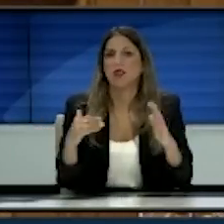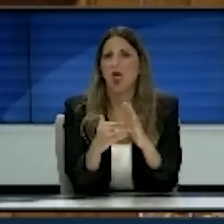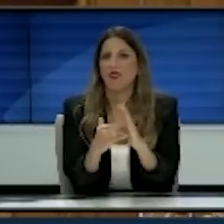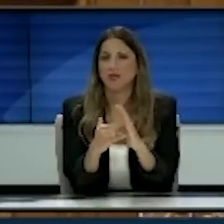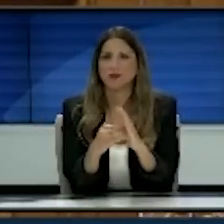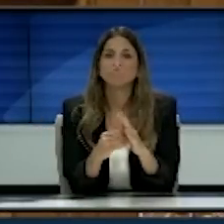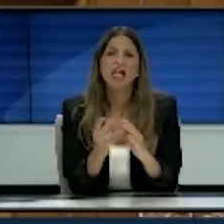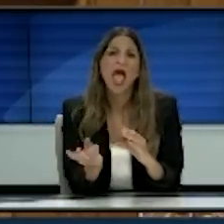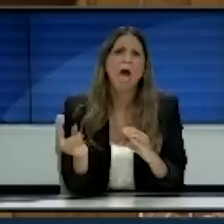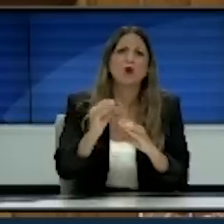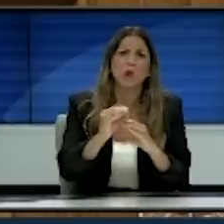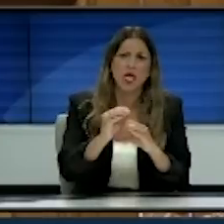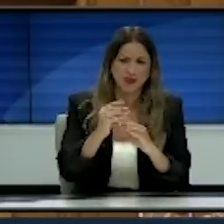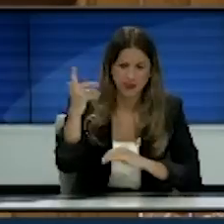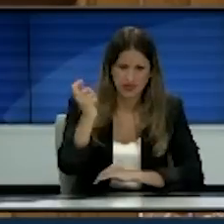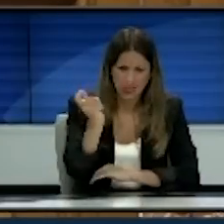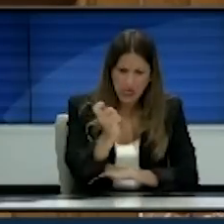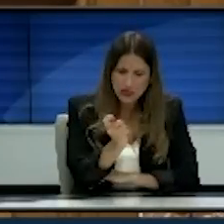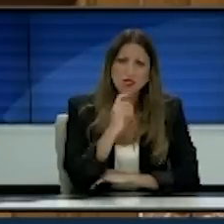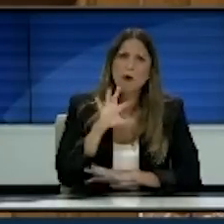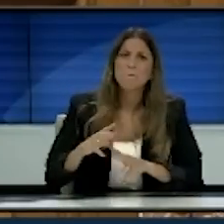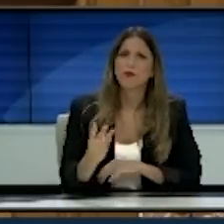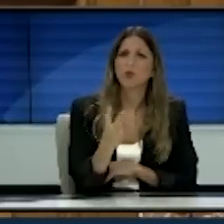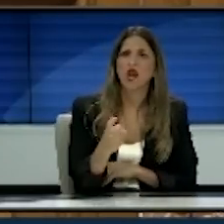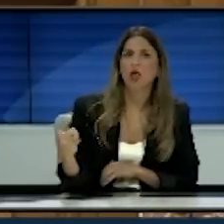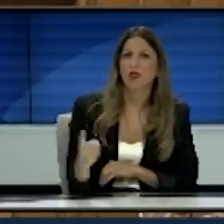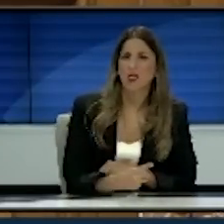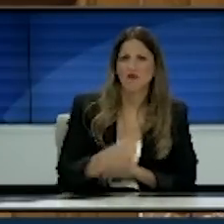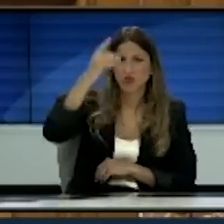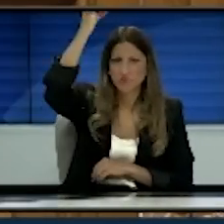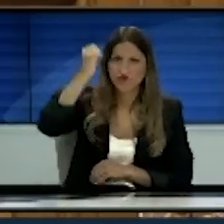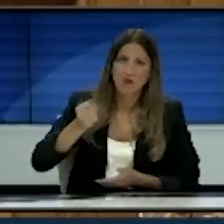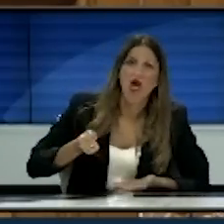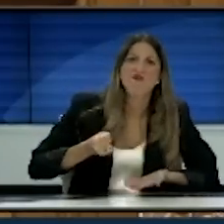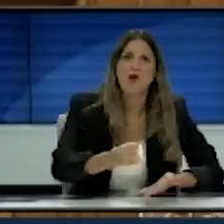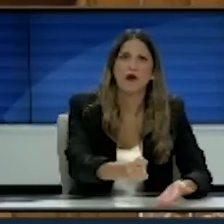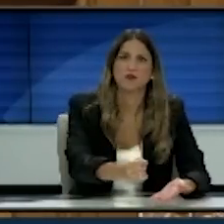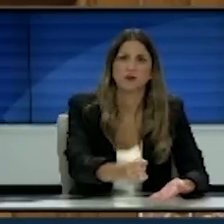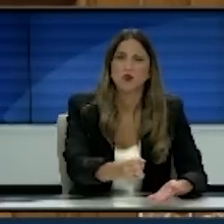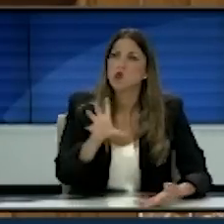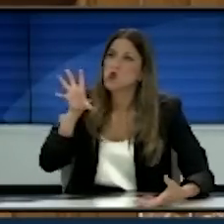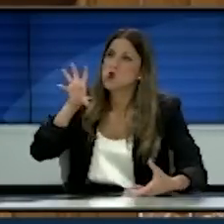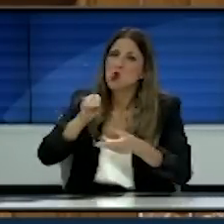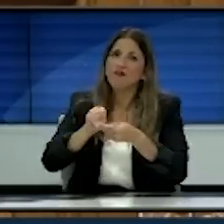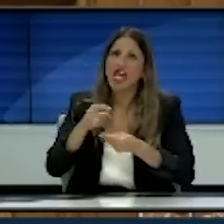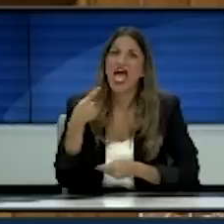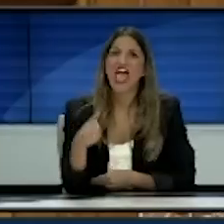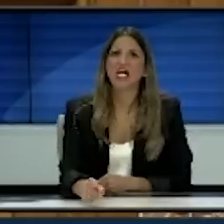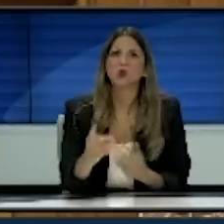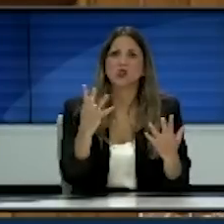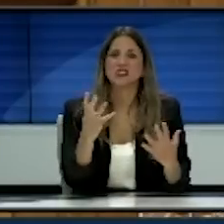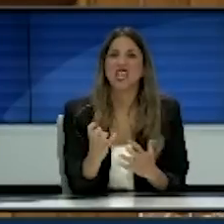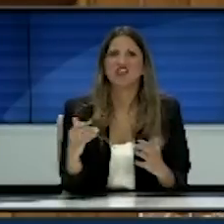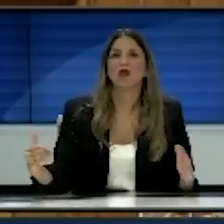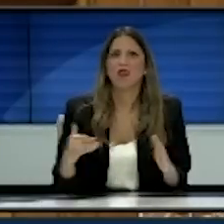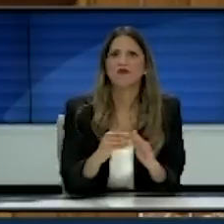120.000 επικουρικές και περίπου 30.000 εφάπαξ. Ουσιαστικά μιλάμε για